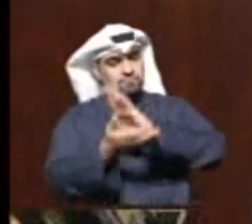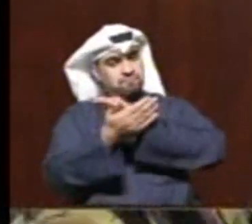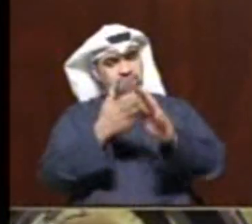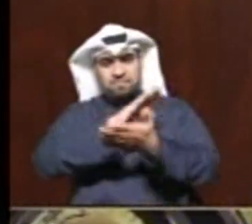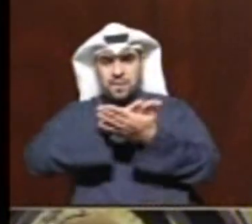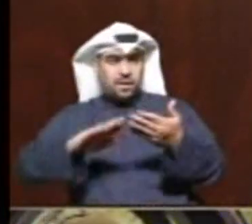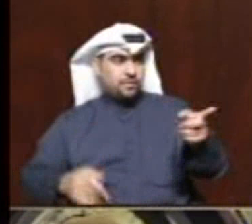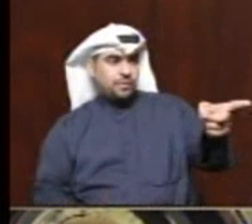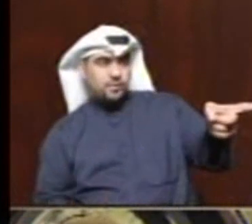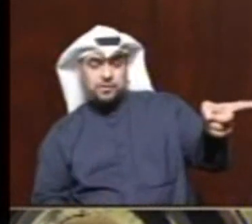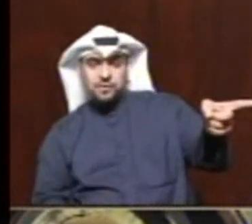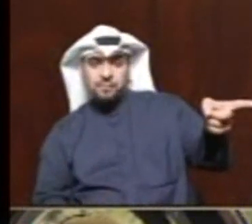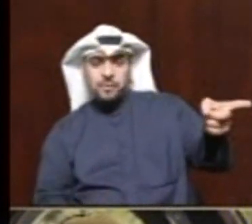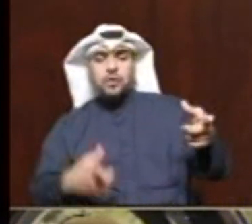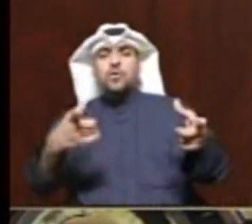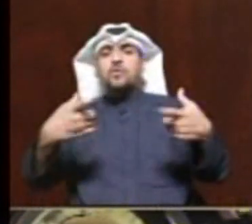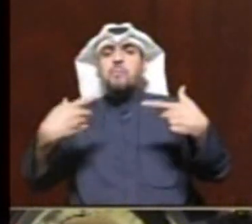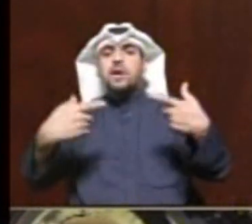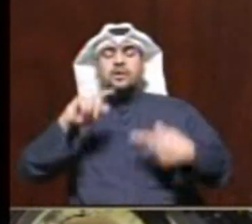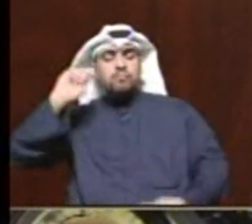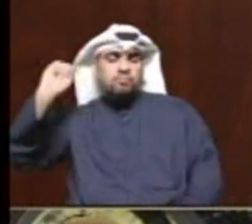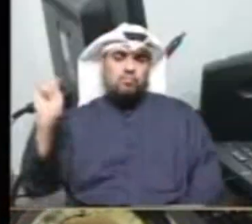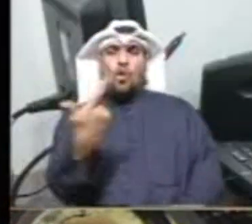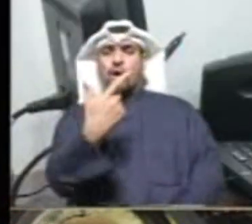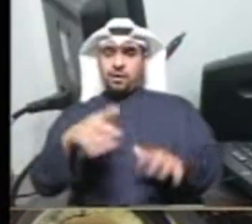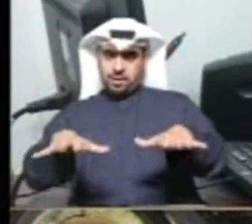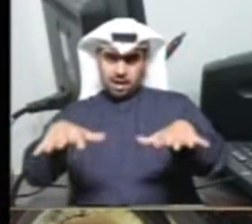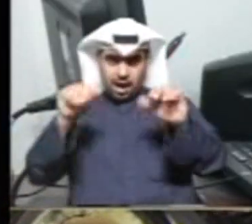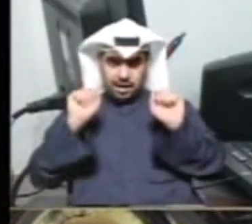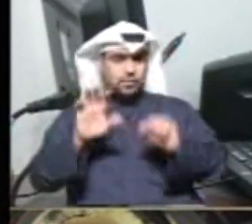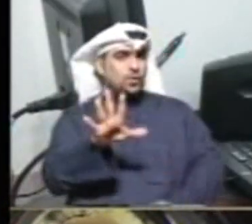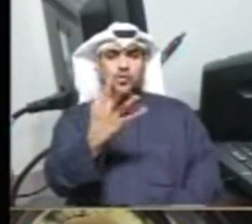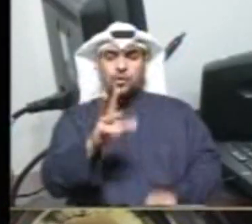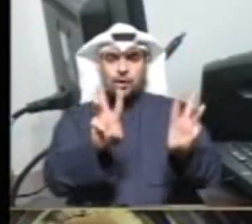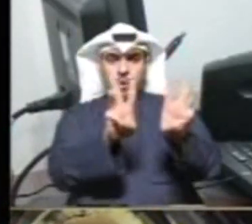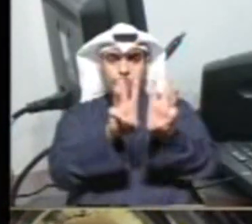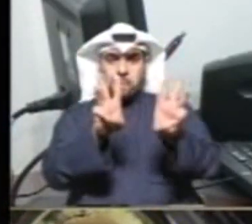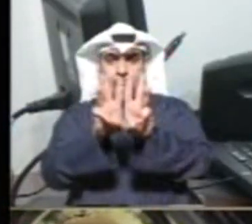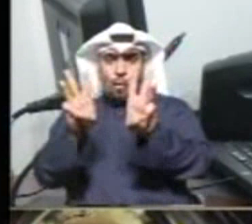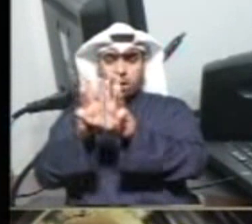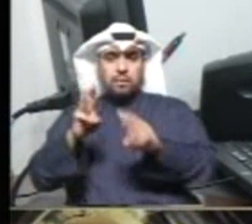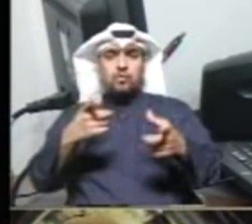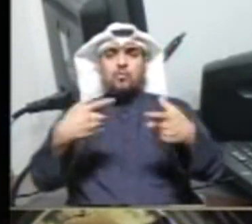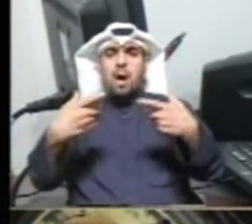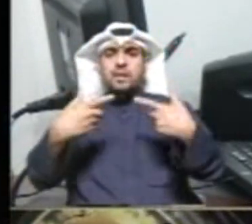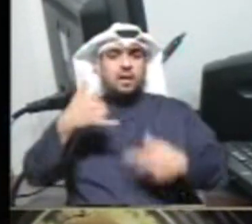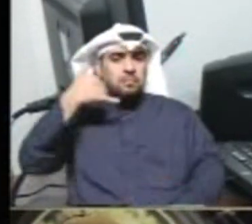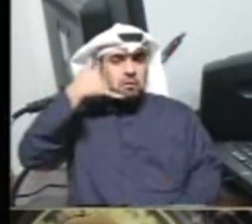من بيتك، من مكتبك. ومن أهداف هذا الترخيص الإلكتروني هو تحسين بيئة الأعمال، اختصار كثير من